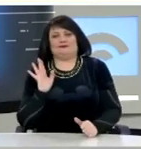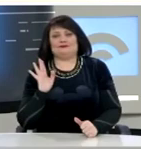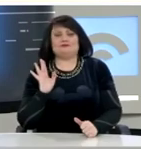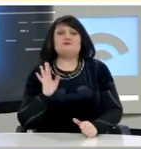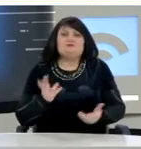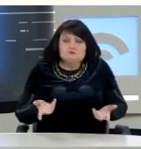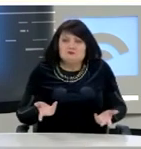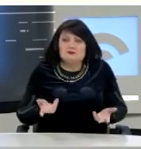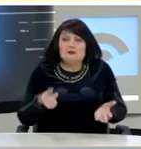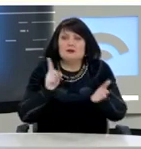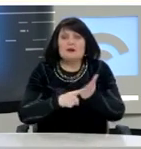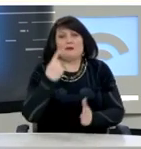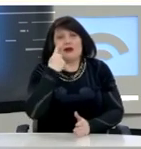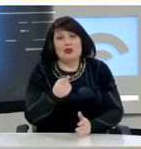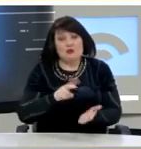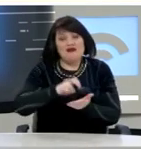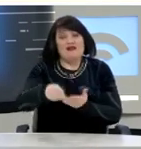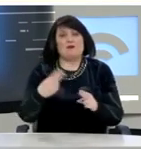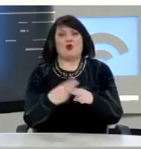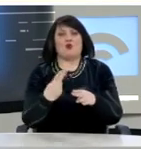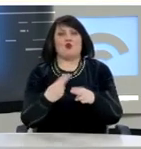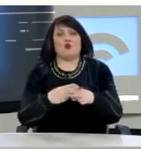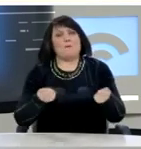λοιπόν να βλέπουμε το τεράστιο βήμα που έγινε,